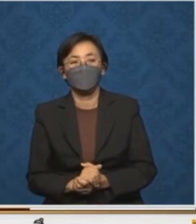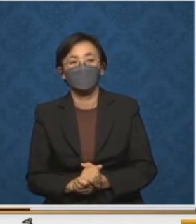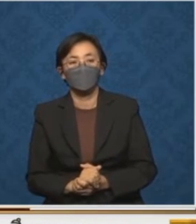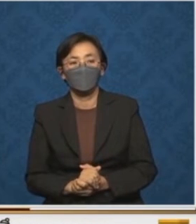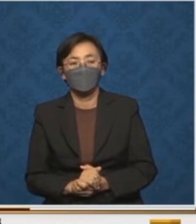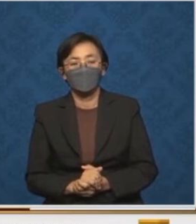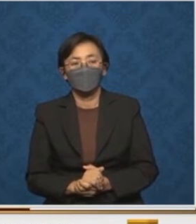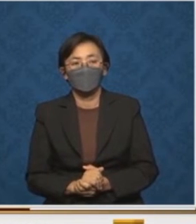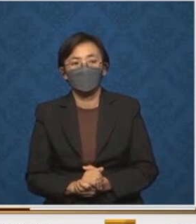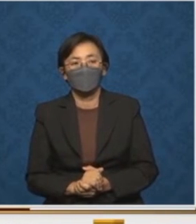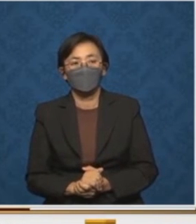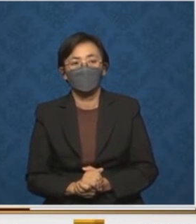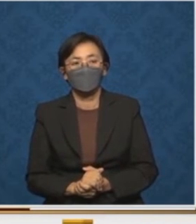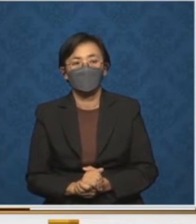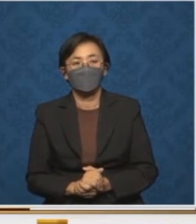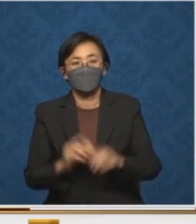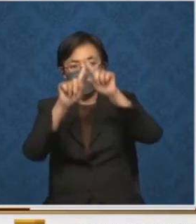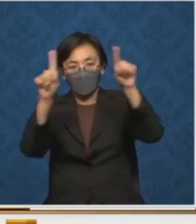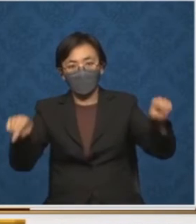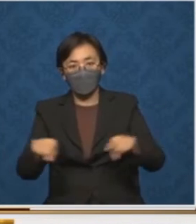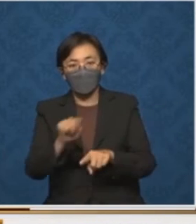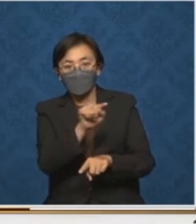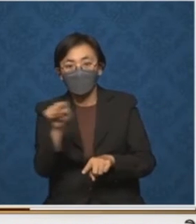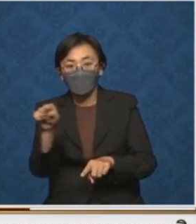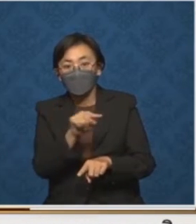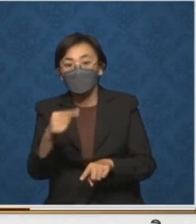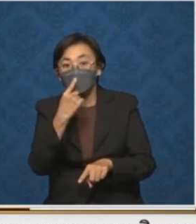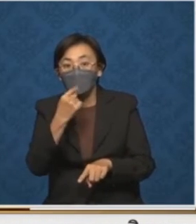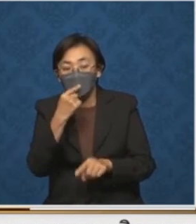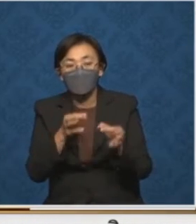ท่านไปดูสไดแผ่นนี้คลไทยทำประเทศ